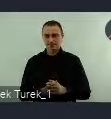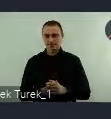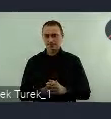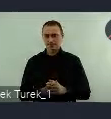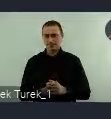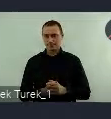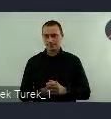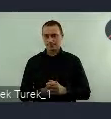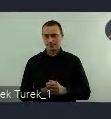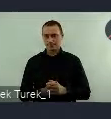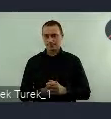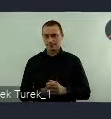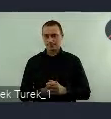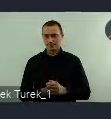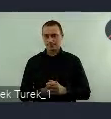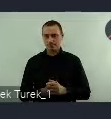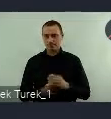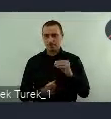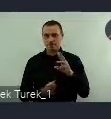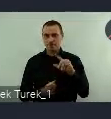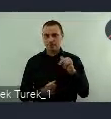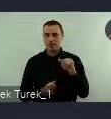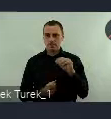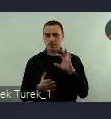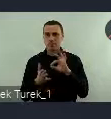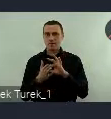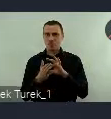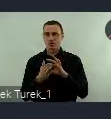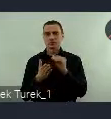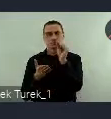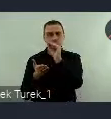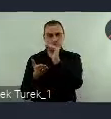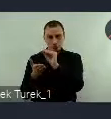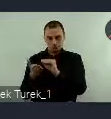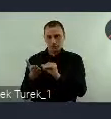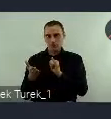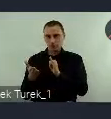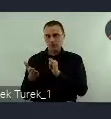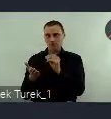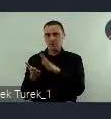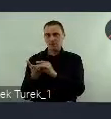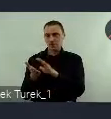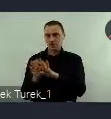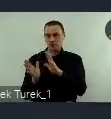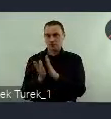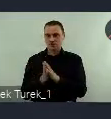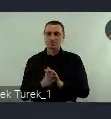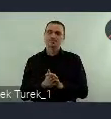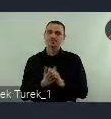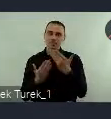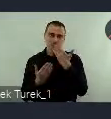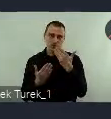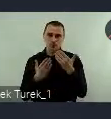nawet rozumiem pani Ewelina coś tam te sugestię sugestie notuje dobrze to bardzo serdecznie